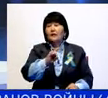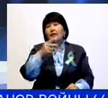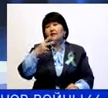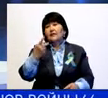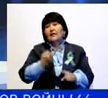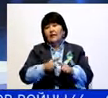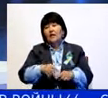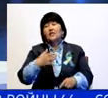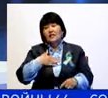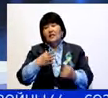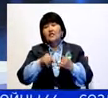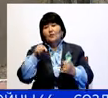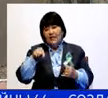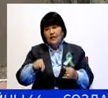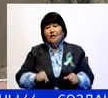них – наши земляки.